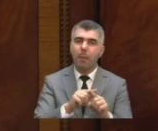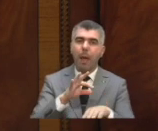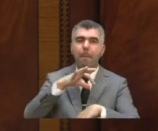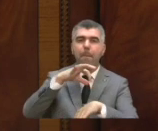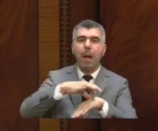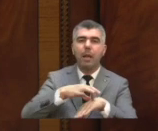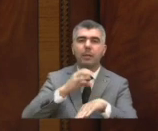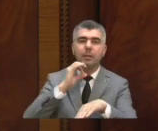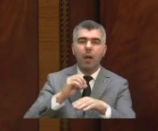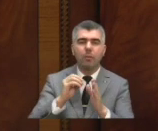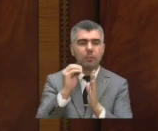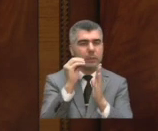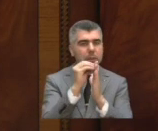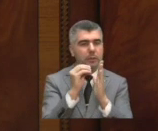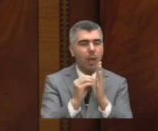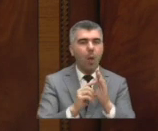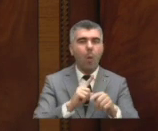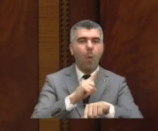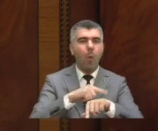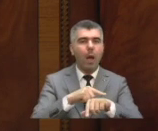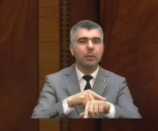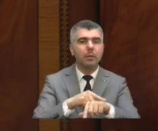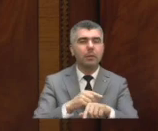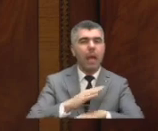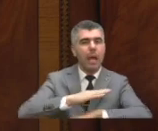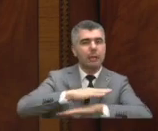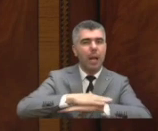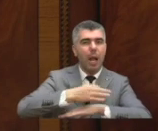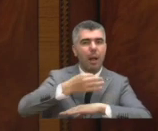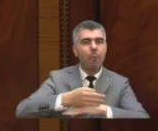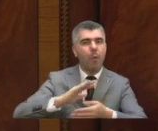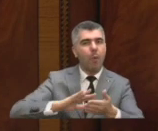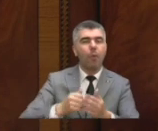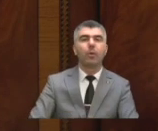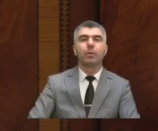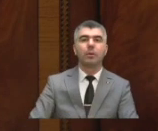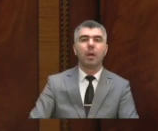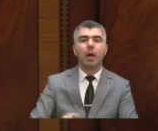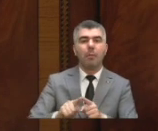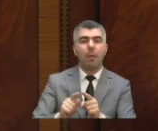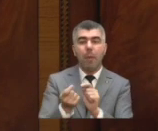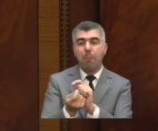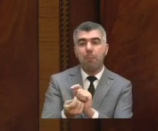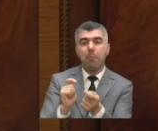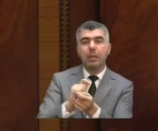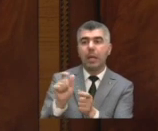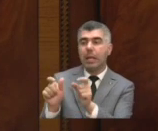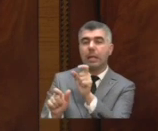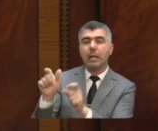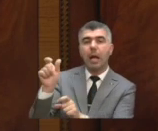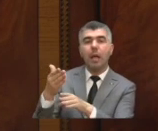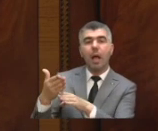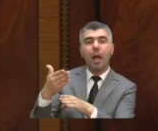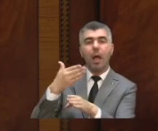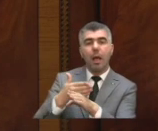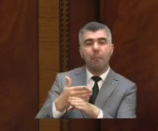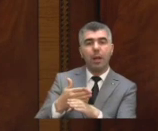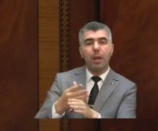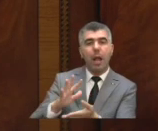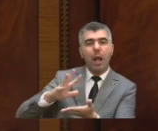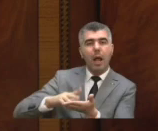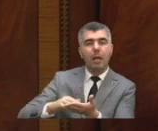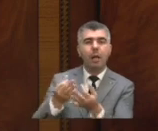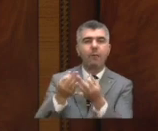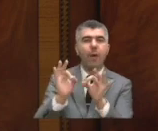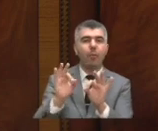الاهداف والاطار الزمني المحدد له من خلال انتقال المستفيدين سابقا من نظام الرميد